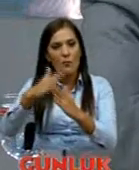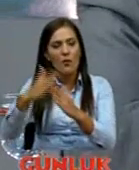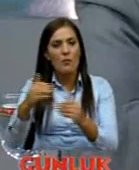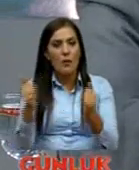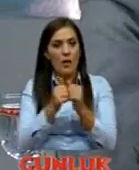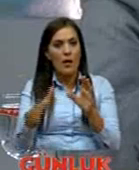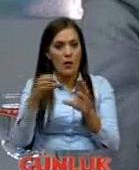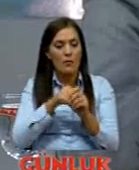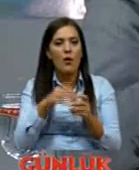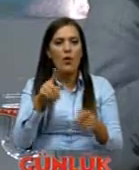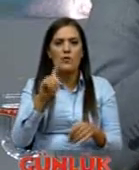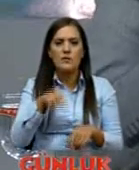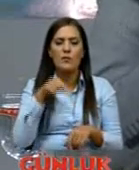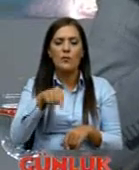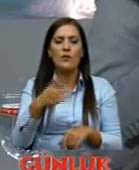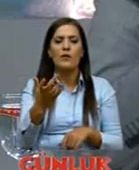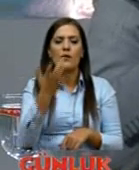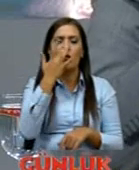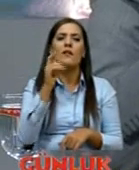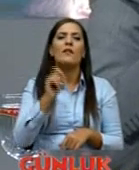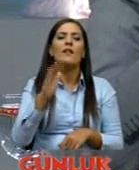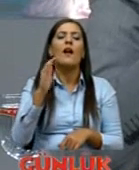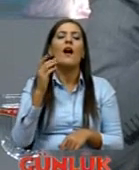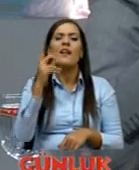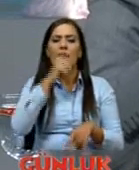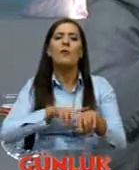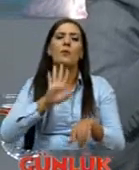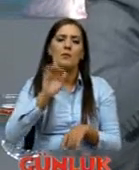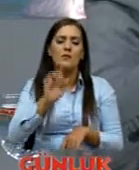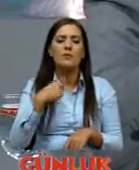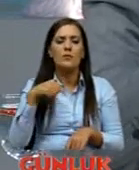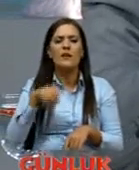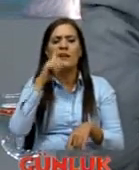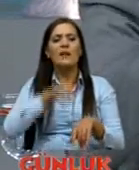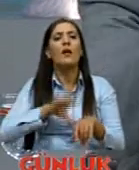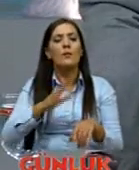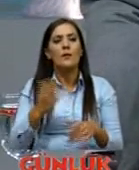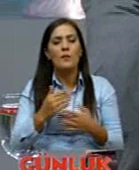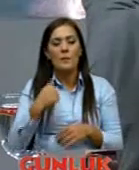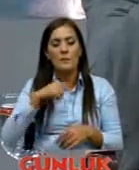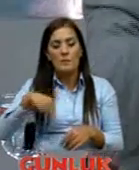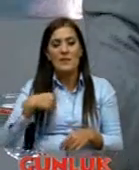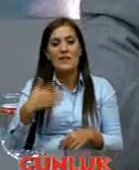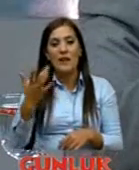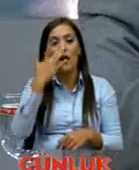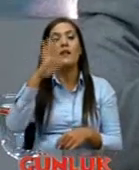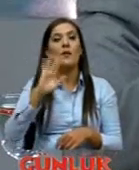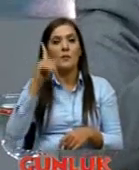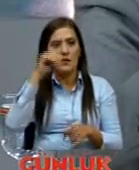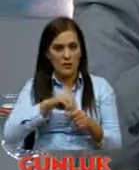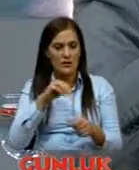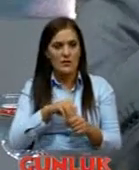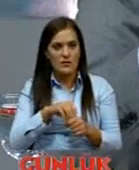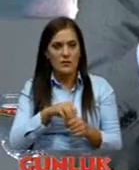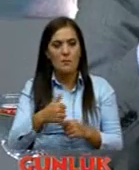molalarıyla beraber. O zaman buna aldanmamamız gerekir. Buna aldanmamalıyız. Ama buna biz aldanmayalım. Ve bunu da bizi aldatmamaları noktasında